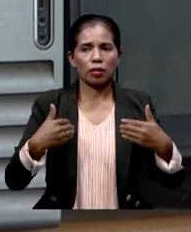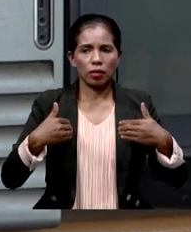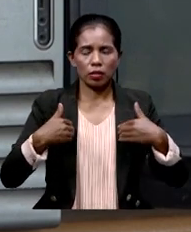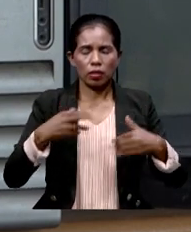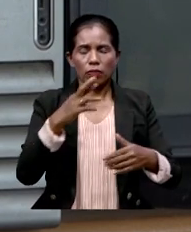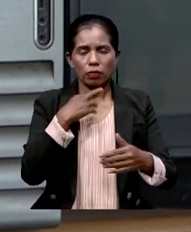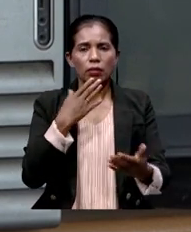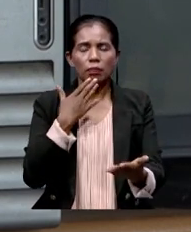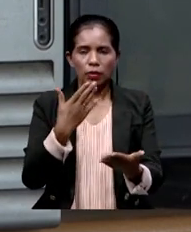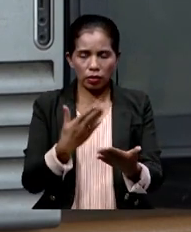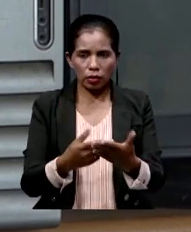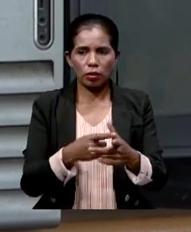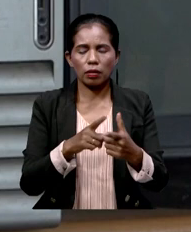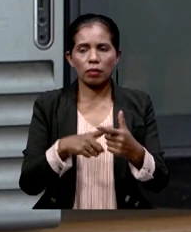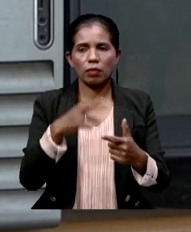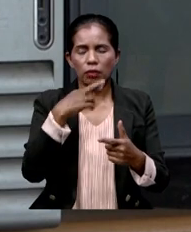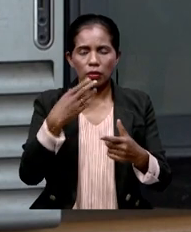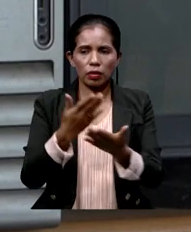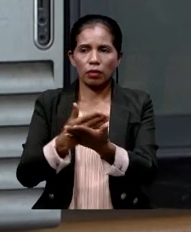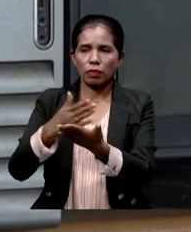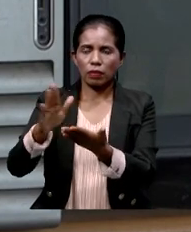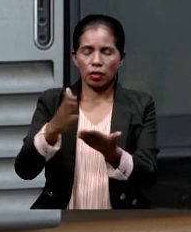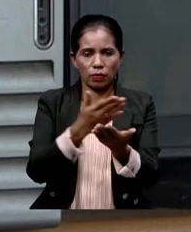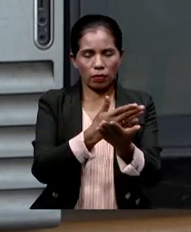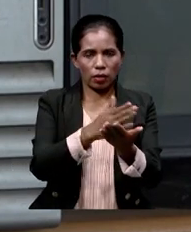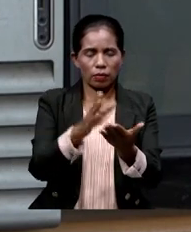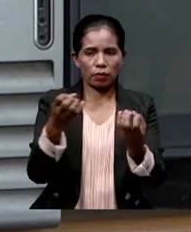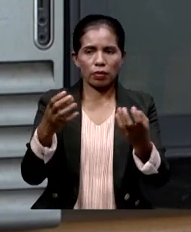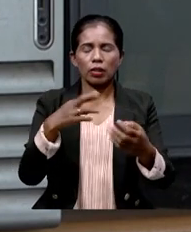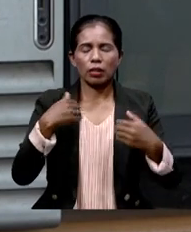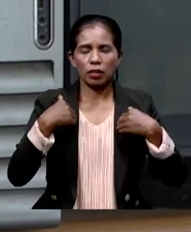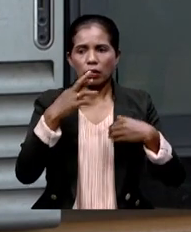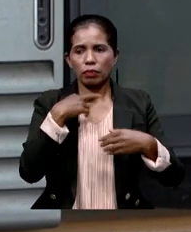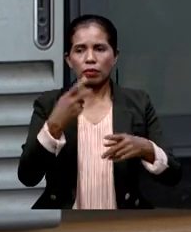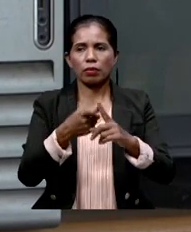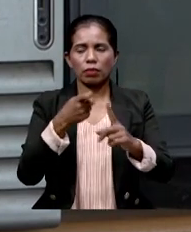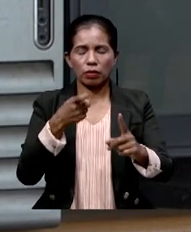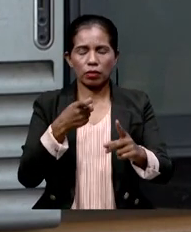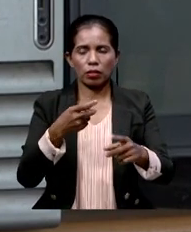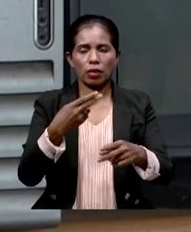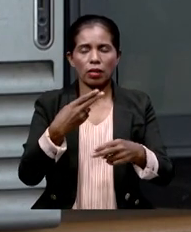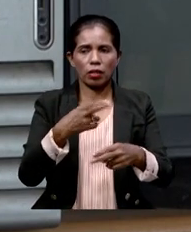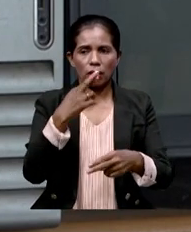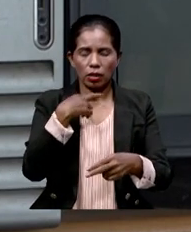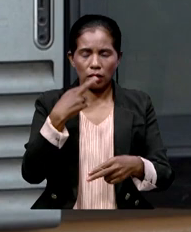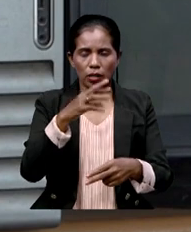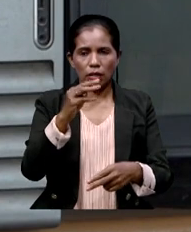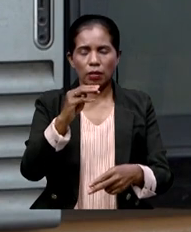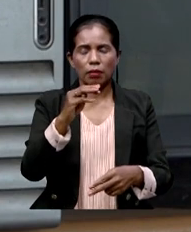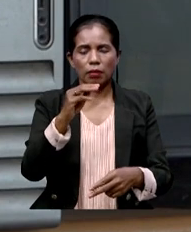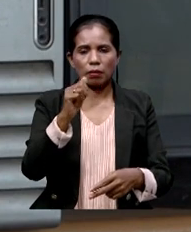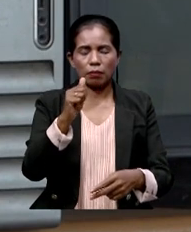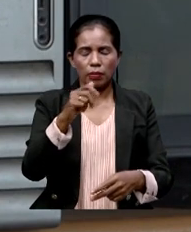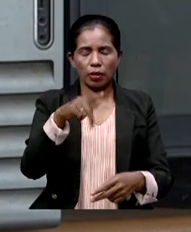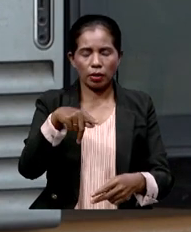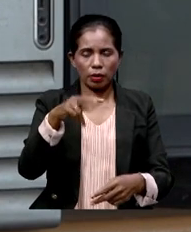premium, depois fos nese faja ba eu entam ba, e a fos balum mai husi hara narang mapang,